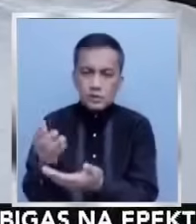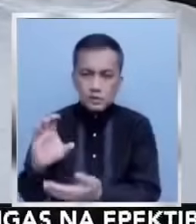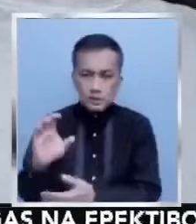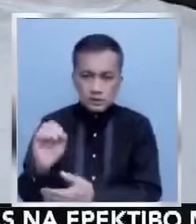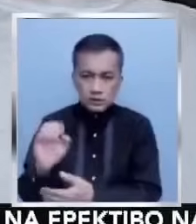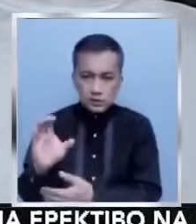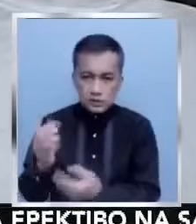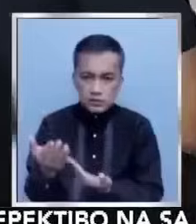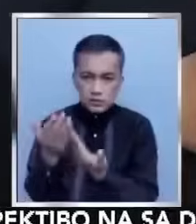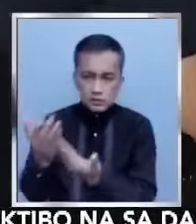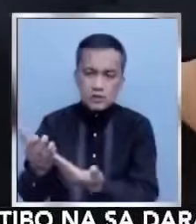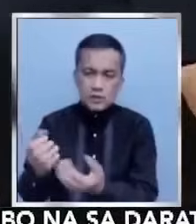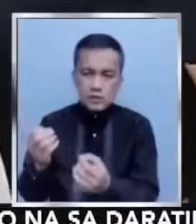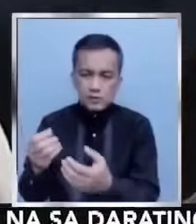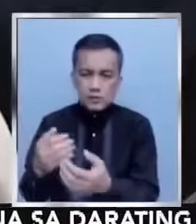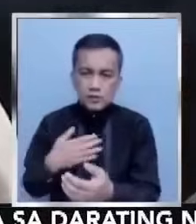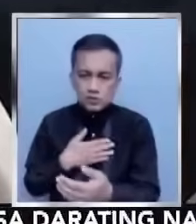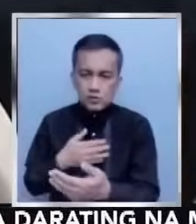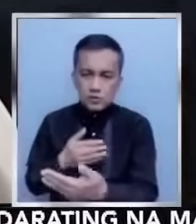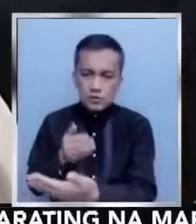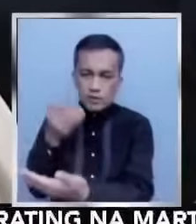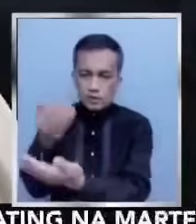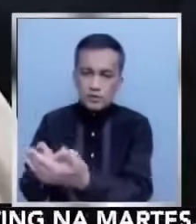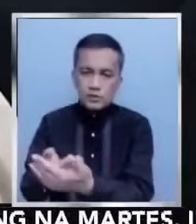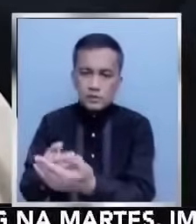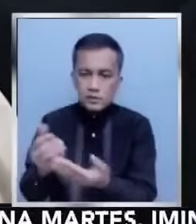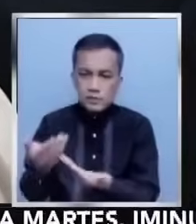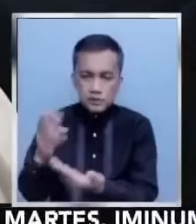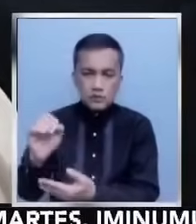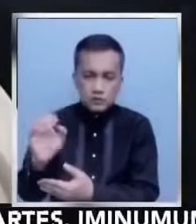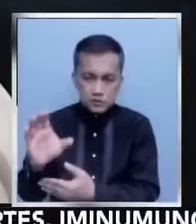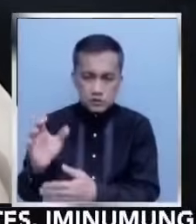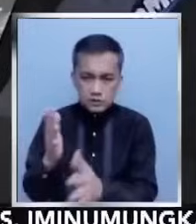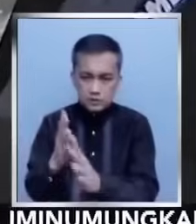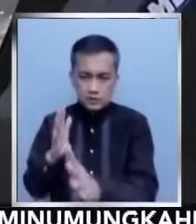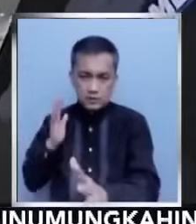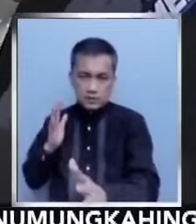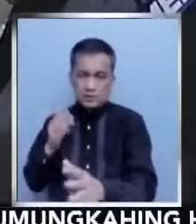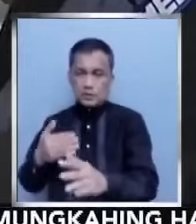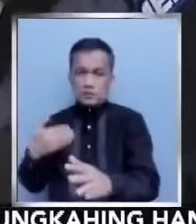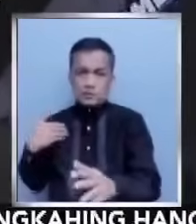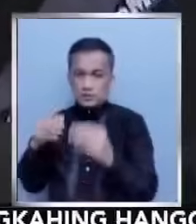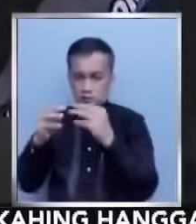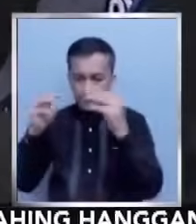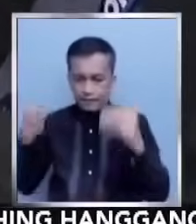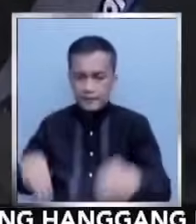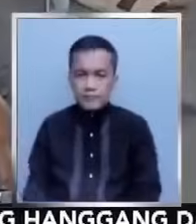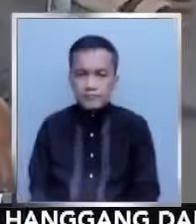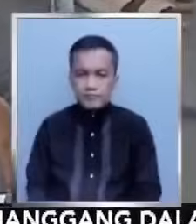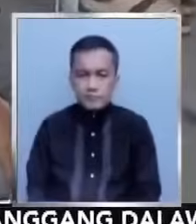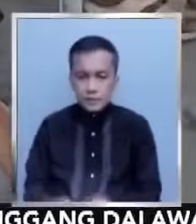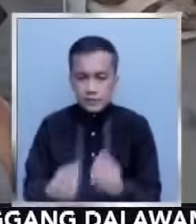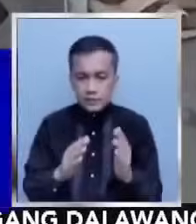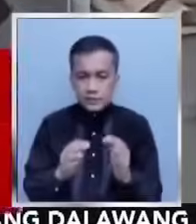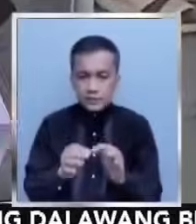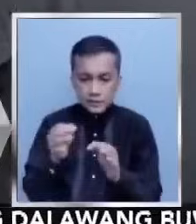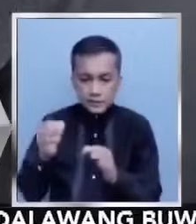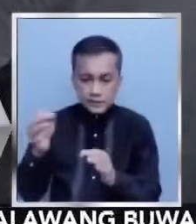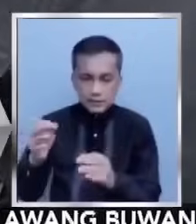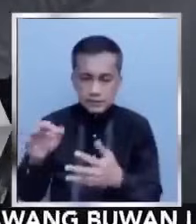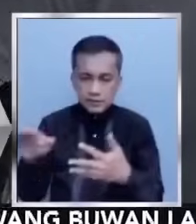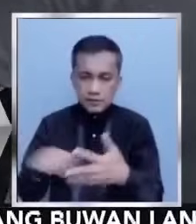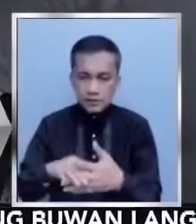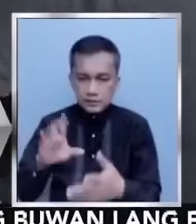sa paghahain ng COC, kaya gabi pa lang nakapila na sila sa mga mall. Extended ang filing ng COC sa NCR,